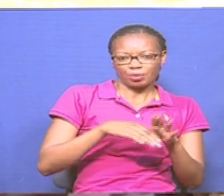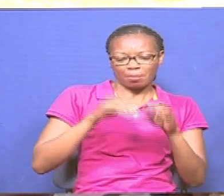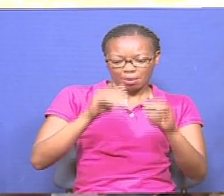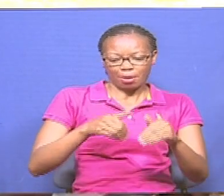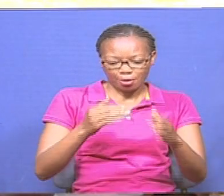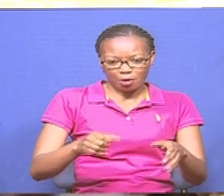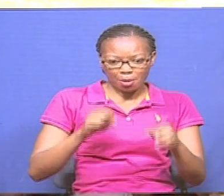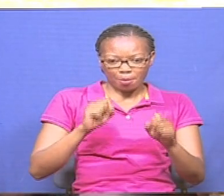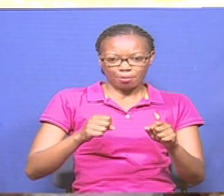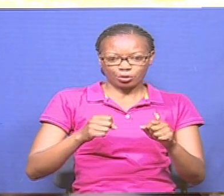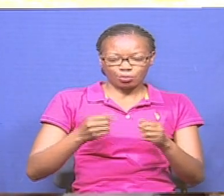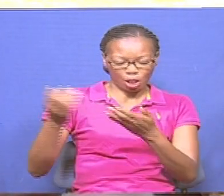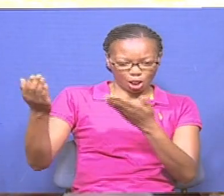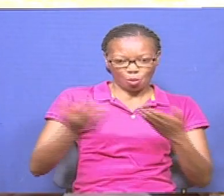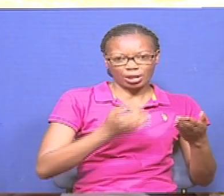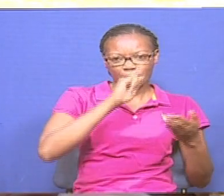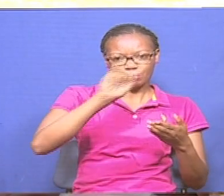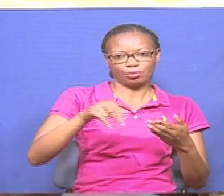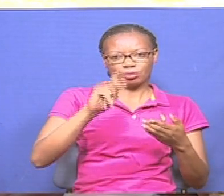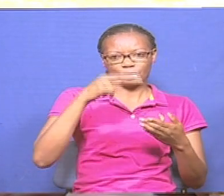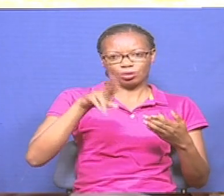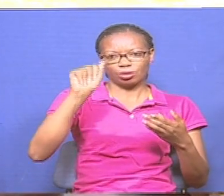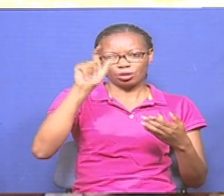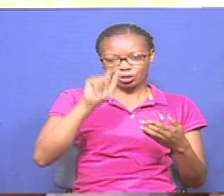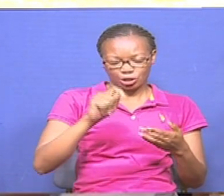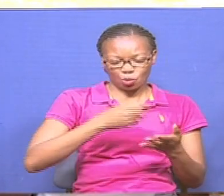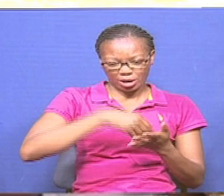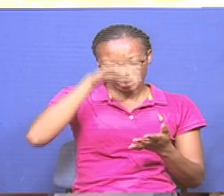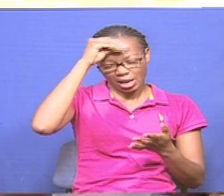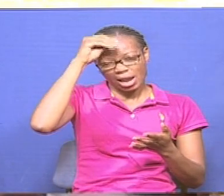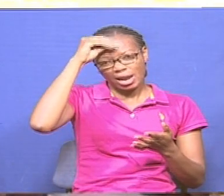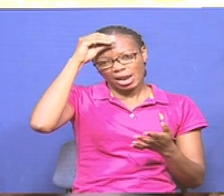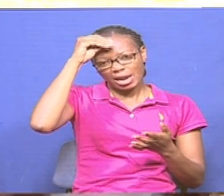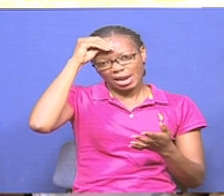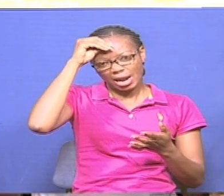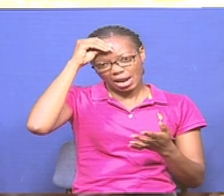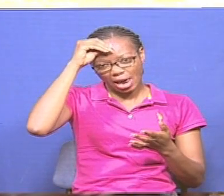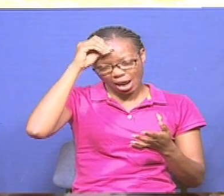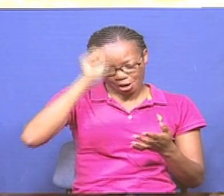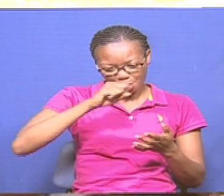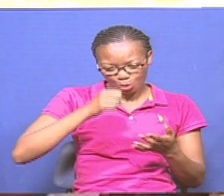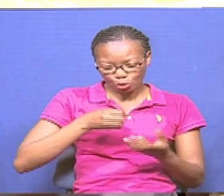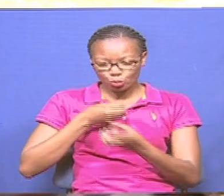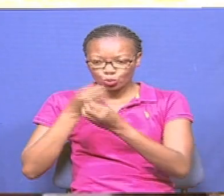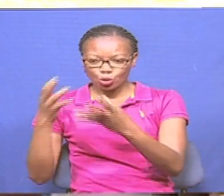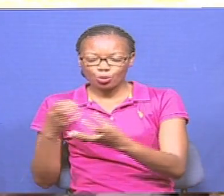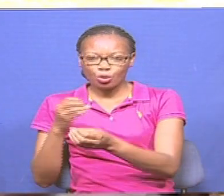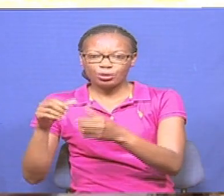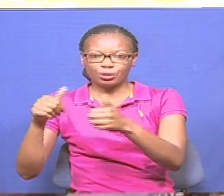watafute jinsi wanaweza ku add value kwa vitu yao. Hata zile ambazo wanauza fresh